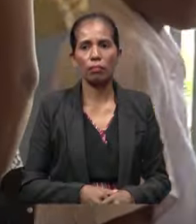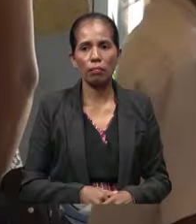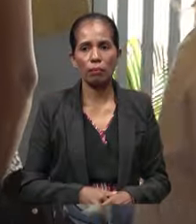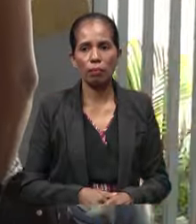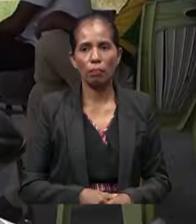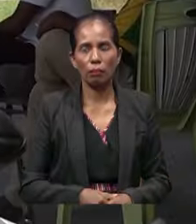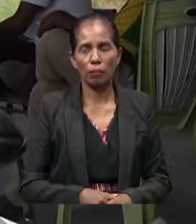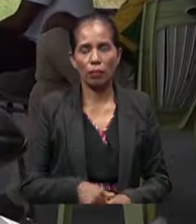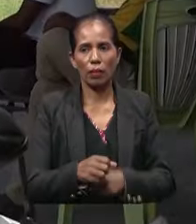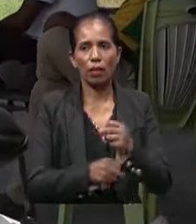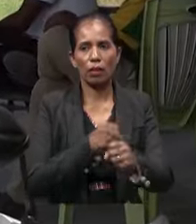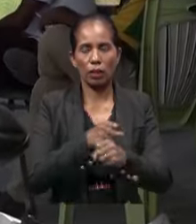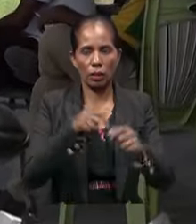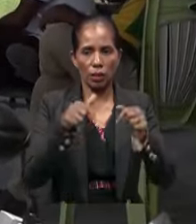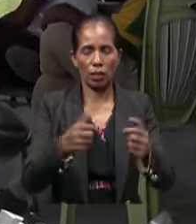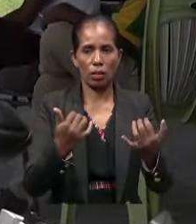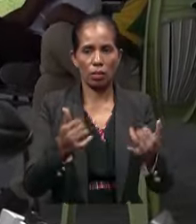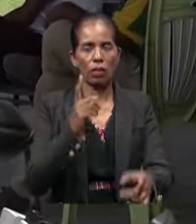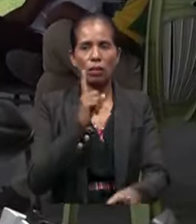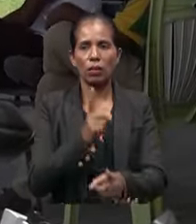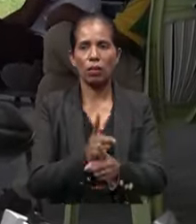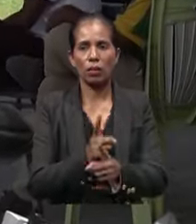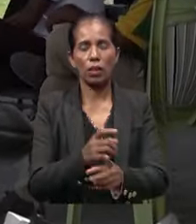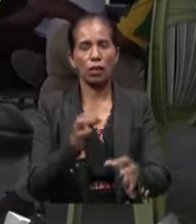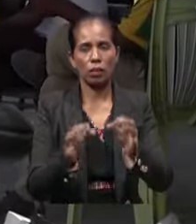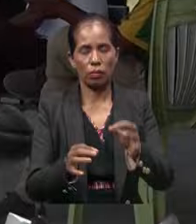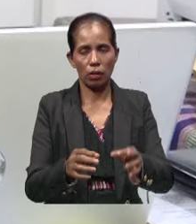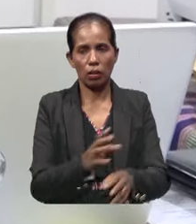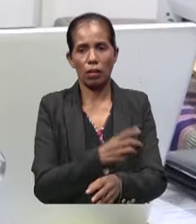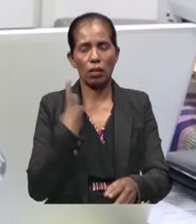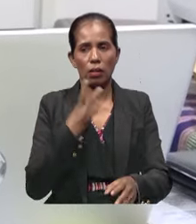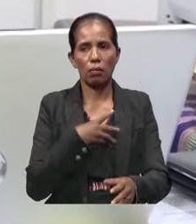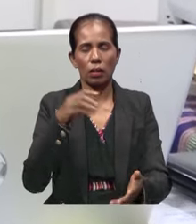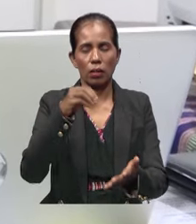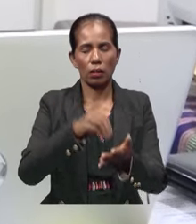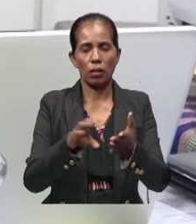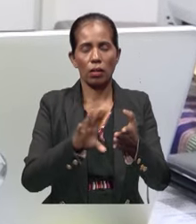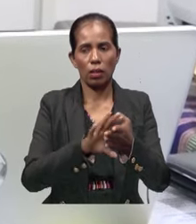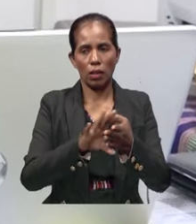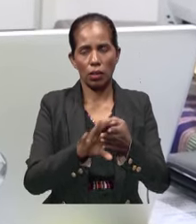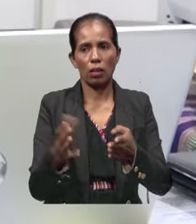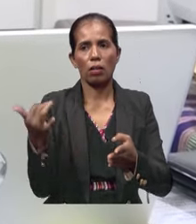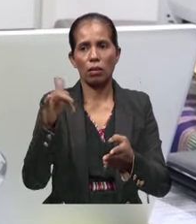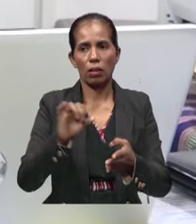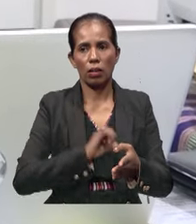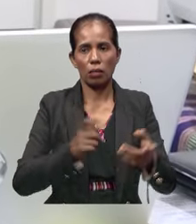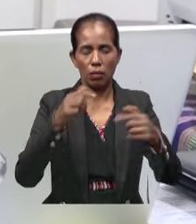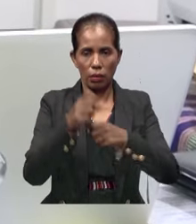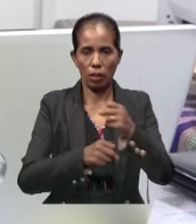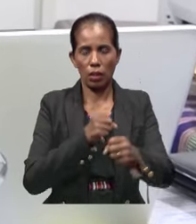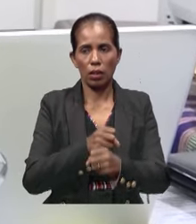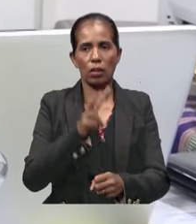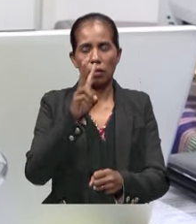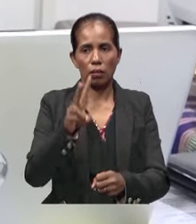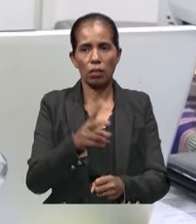kan oin tina ide ne rema tarir. Awar lolos, se obdes lolos awar amet hatu amni inspektur sira. Tam hau maina tina rua, sira